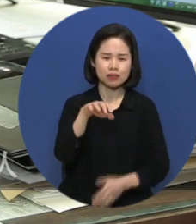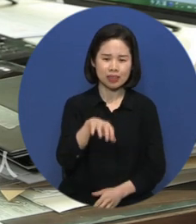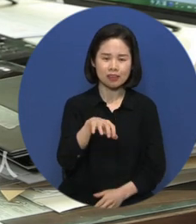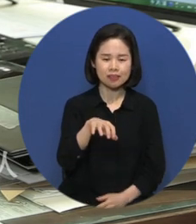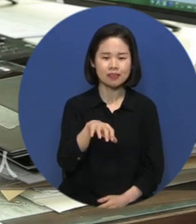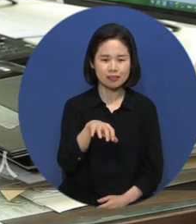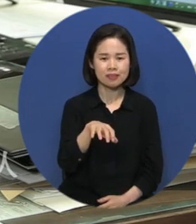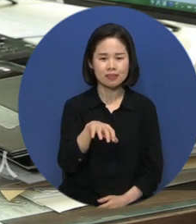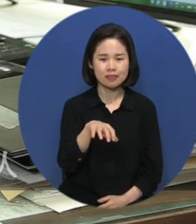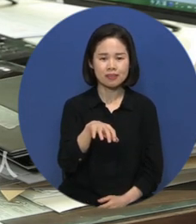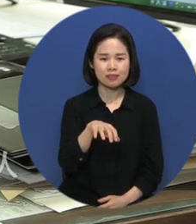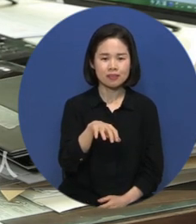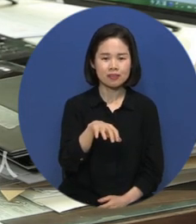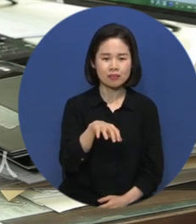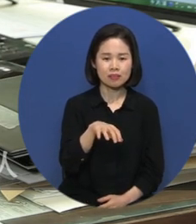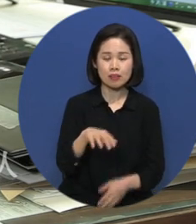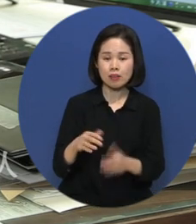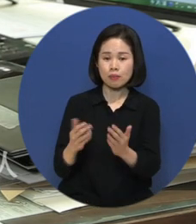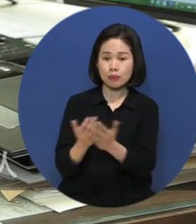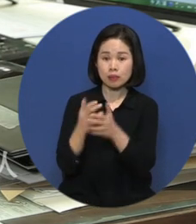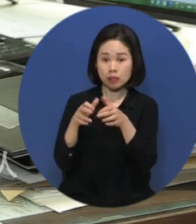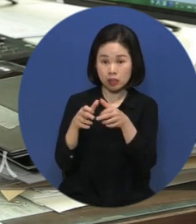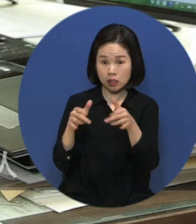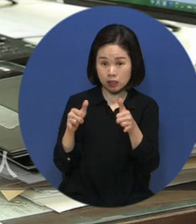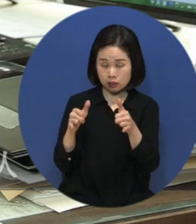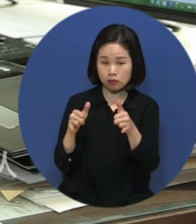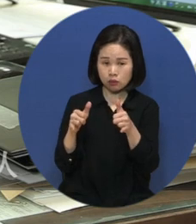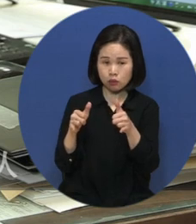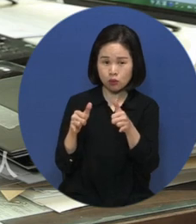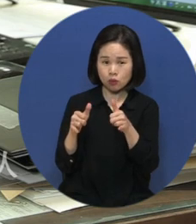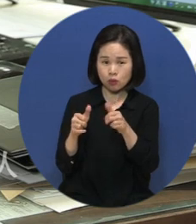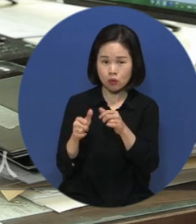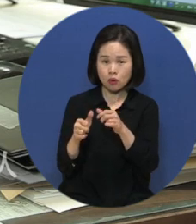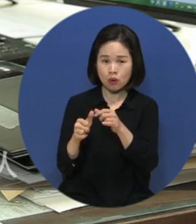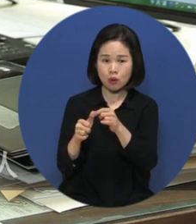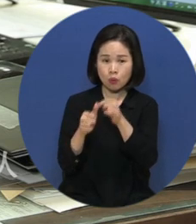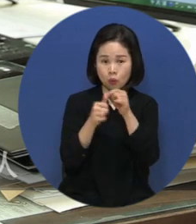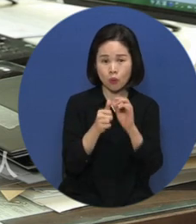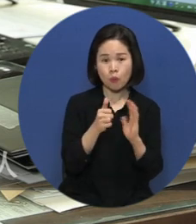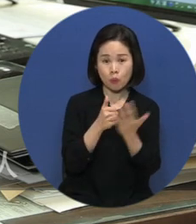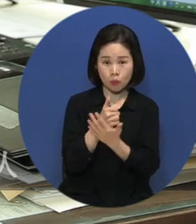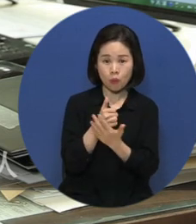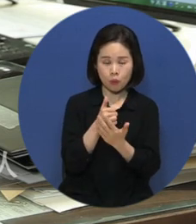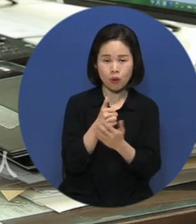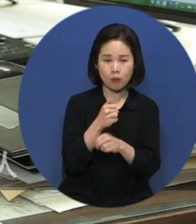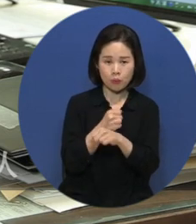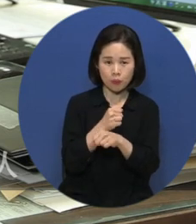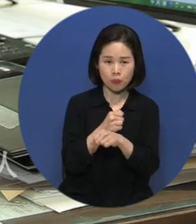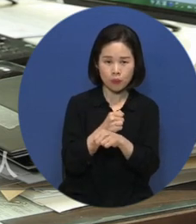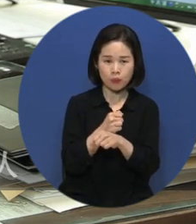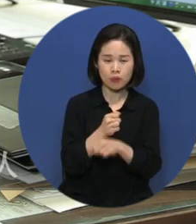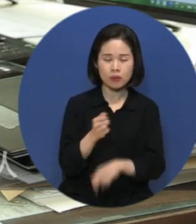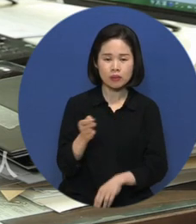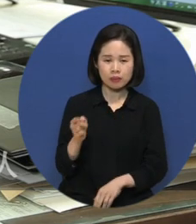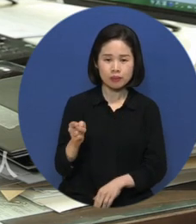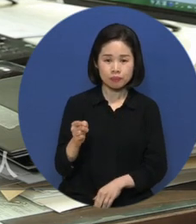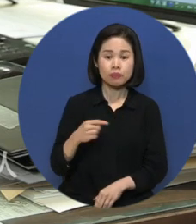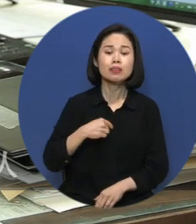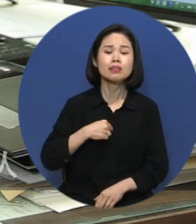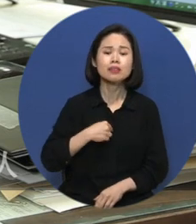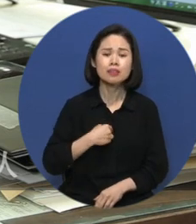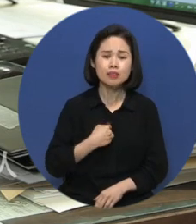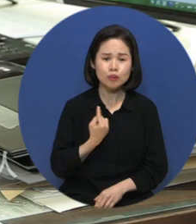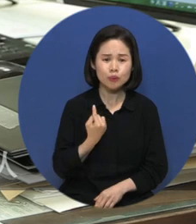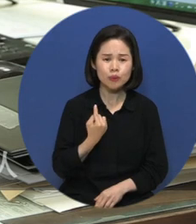그래서 이분들을 보호 고용하고 또 이분들이 사실은